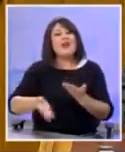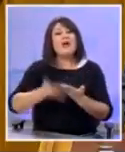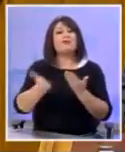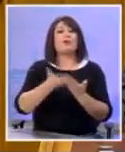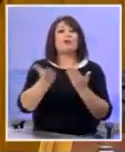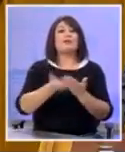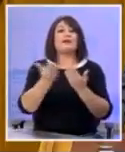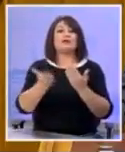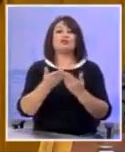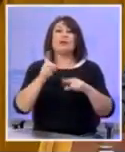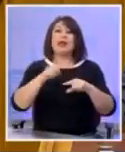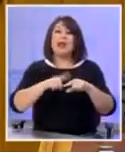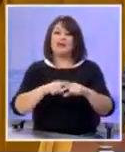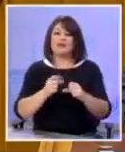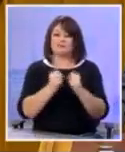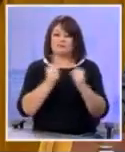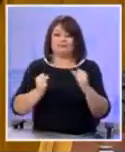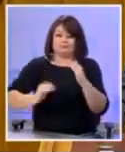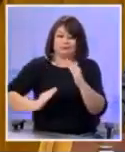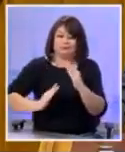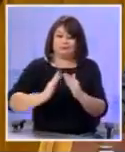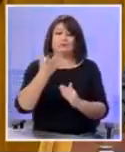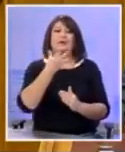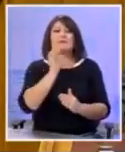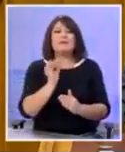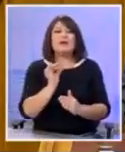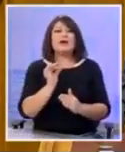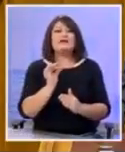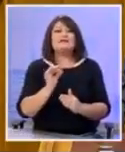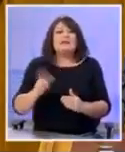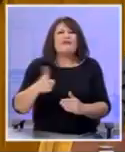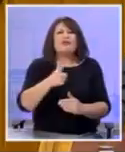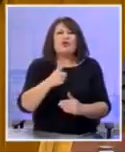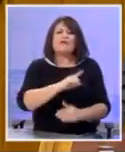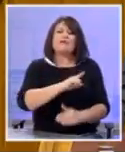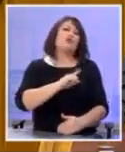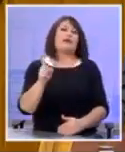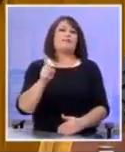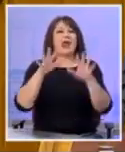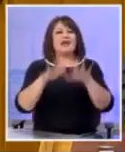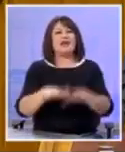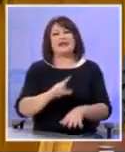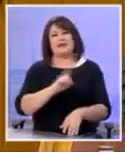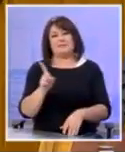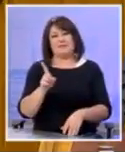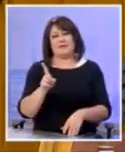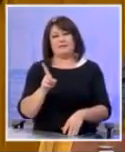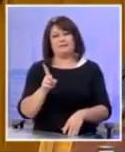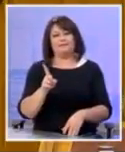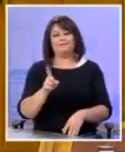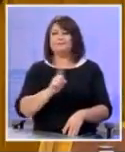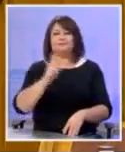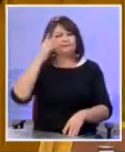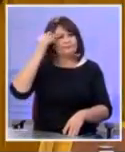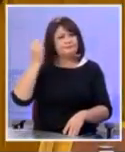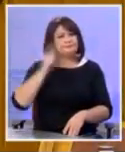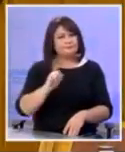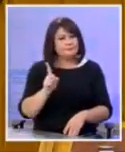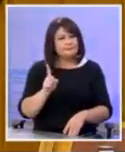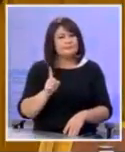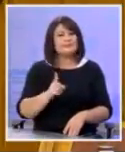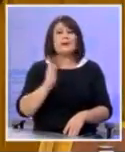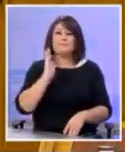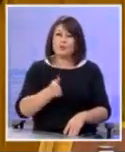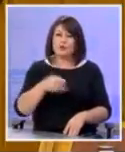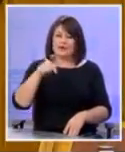να ορθοποδήσει η χώρα μας και να τελειώνουμε με τον εφιάλτη της φτώχειας και της ανεργίας. Δεν πρέπει να ξεχνάμε πως το σήμερα μπορεί